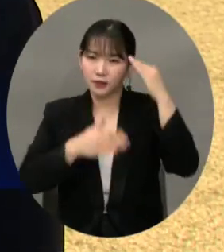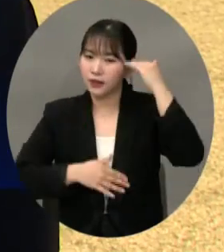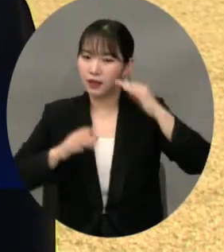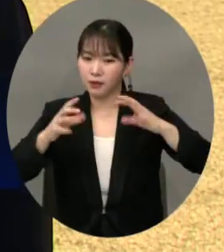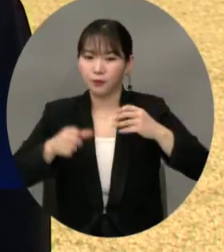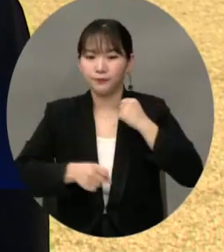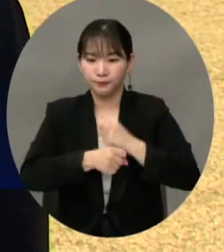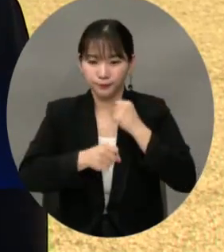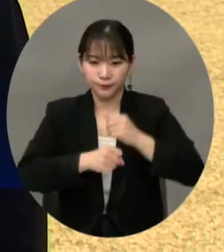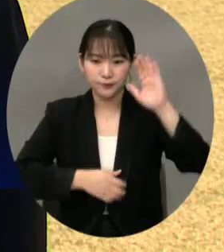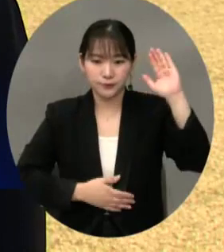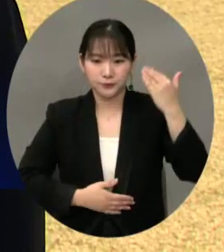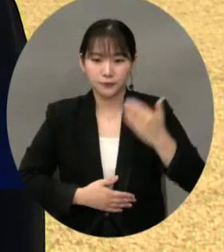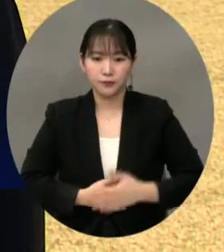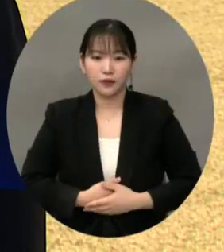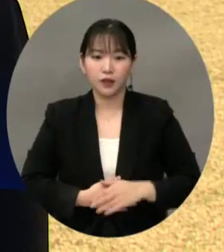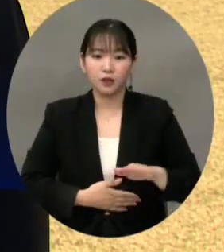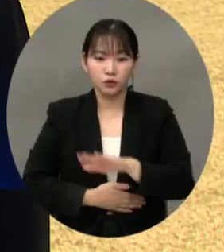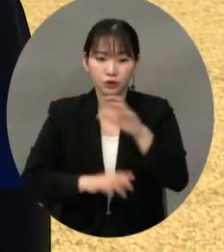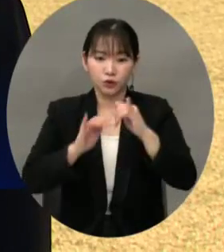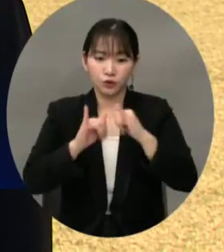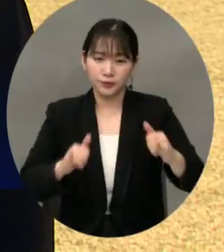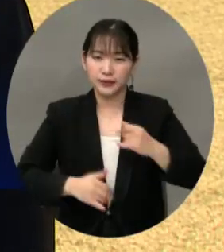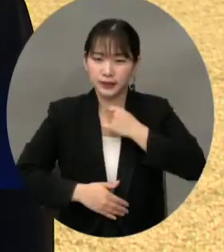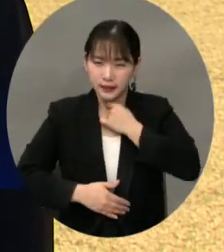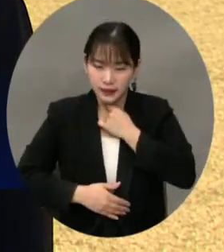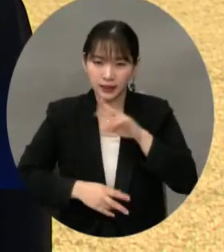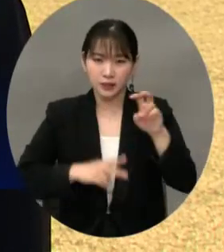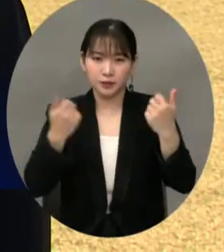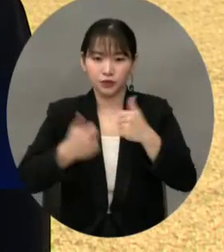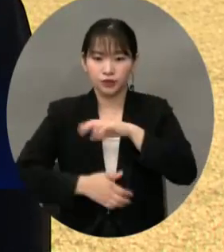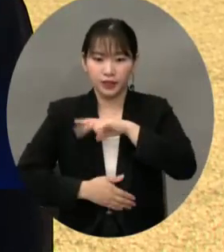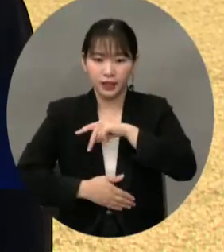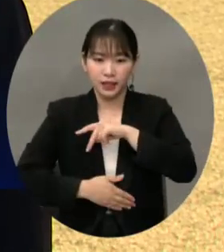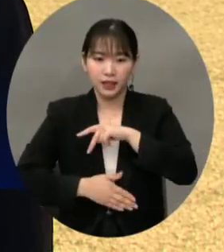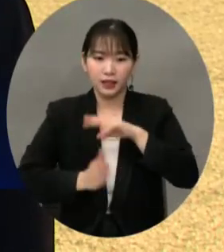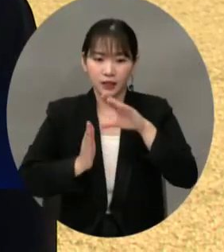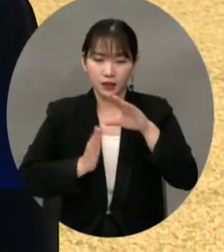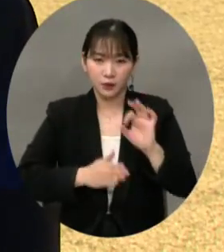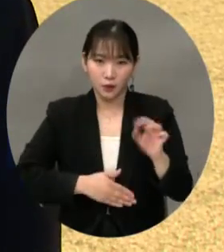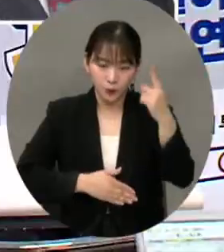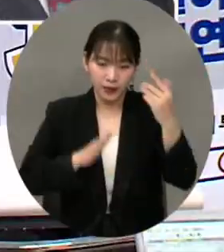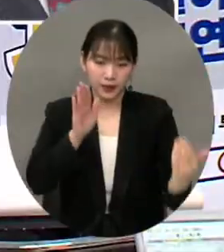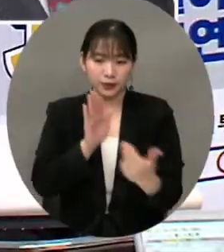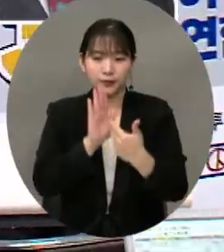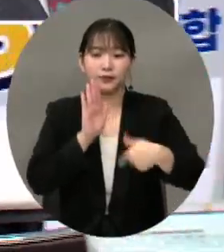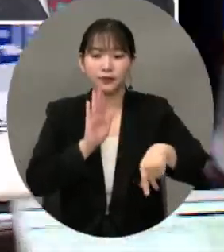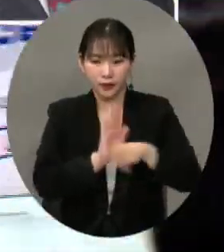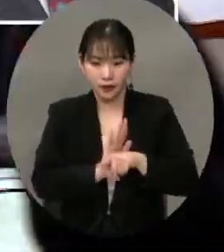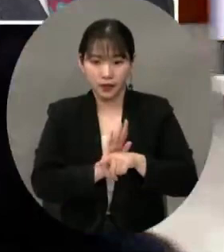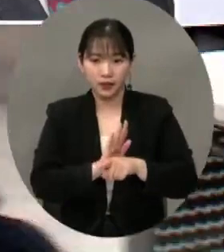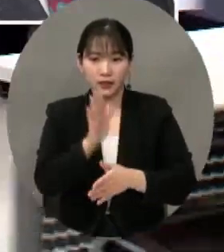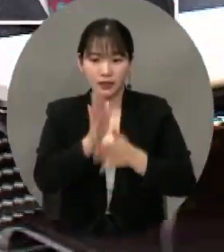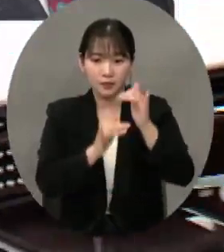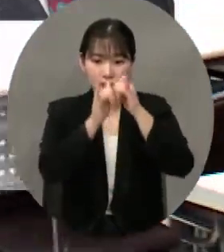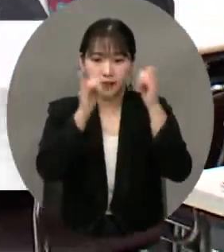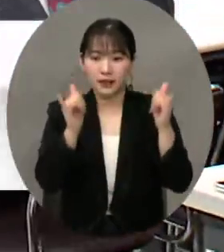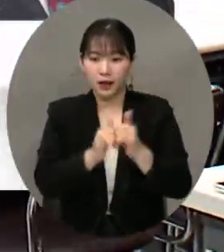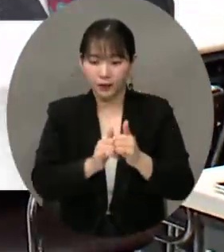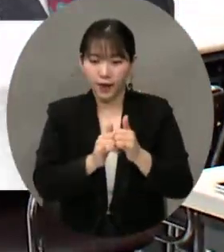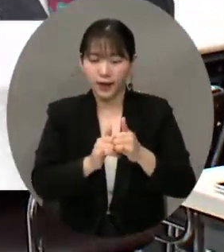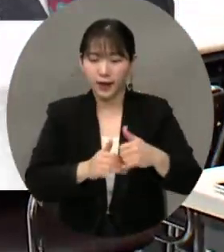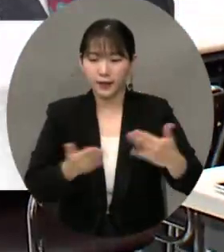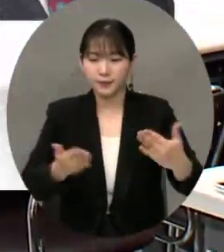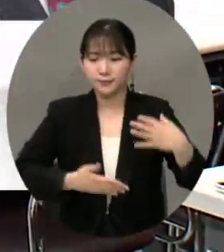대한민국을 만들어야 합니다. 우리 국민들의 여망이 22대 국회에서 실현될 수 있도록 시민사회 몫으로